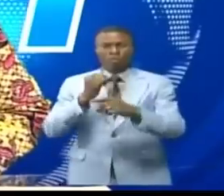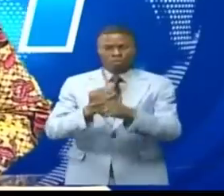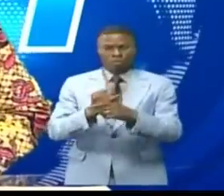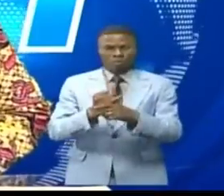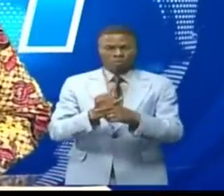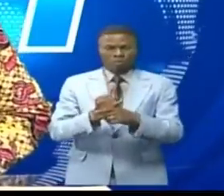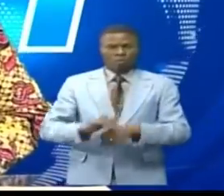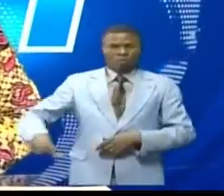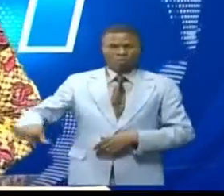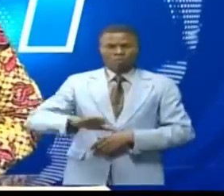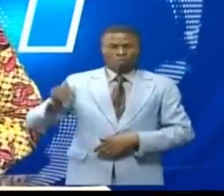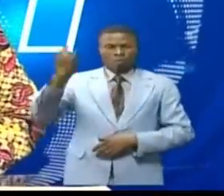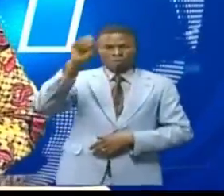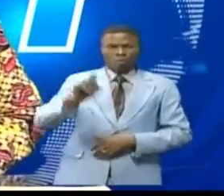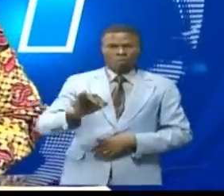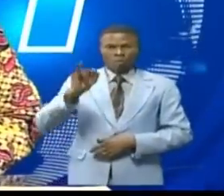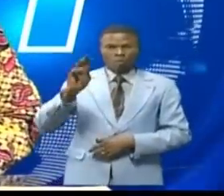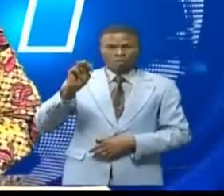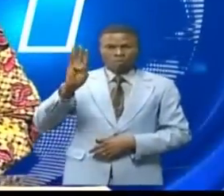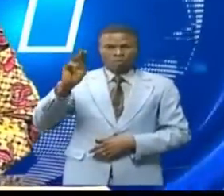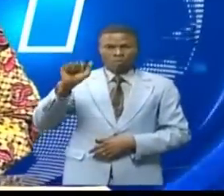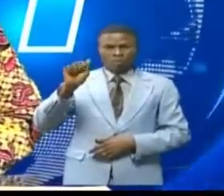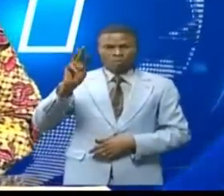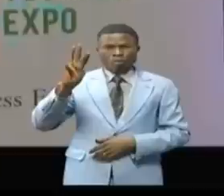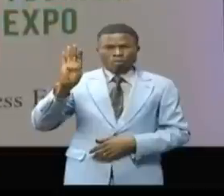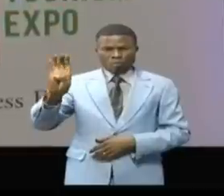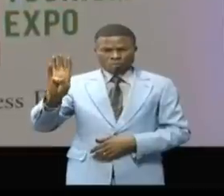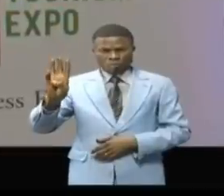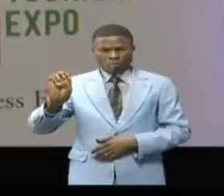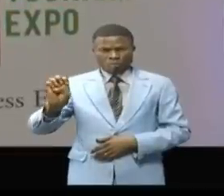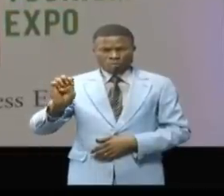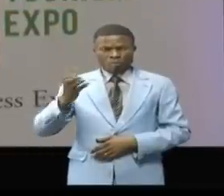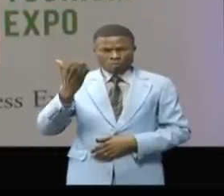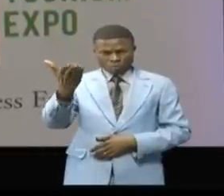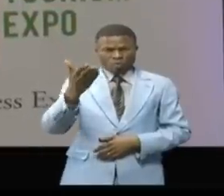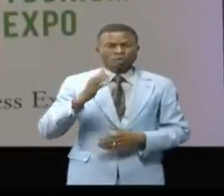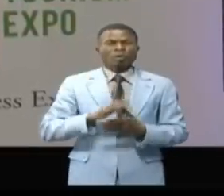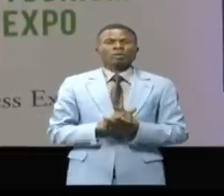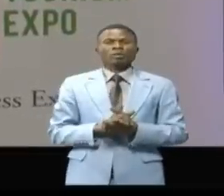au Zimbabwe. Bobo Samba, reportage.